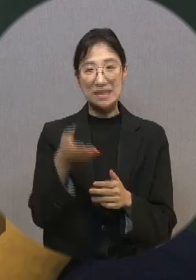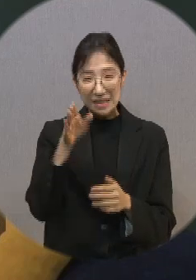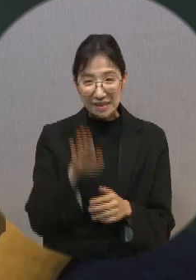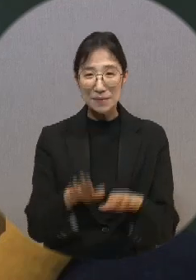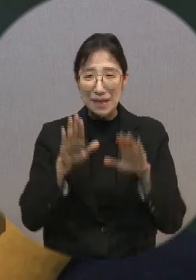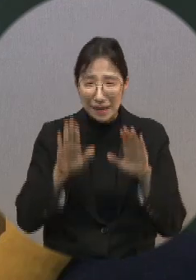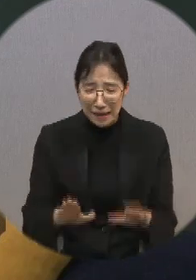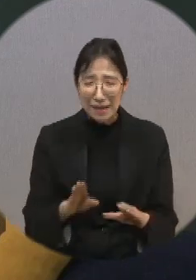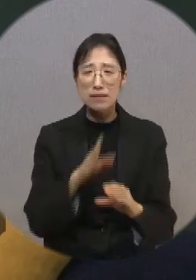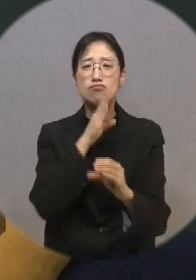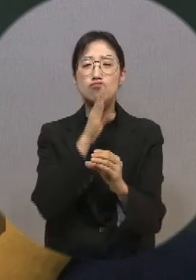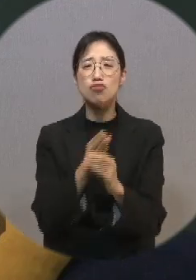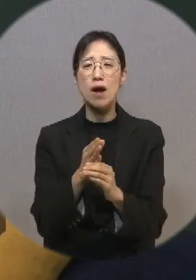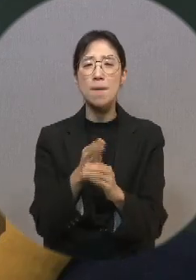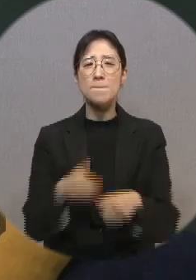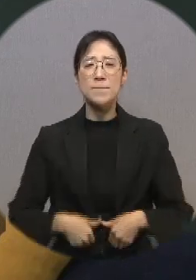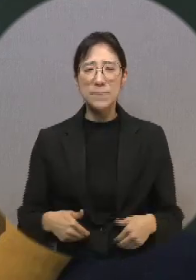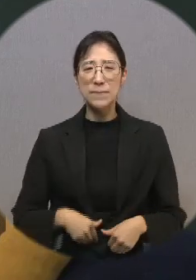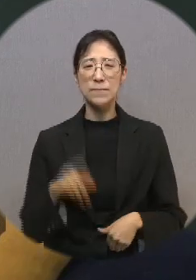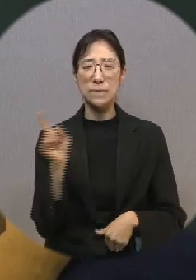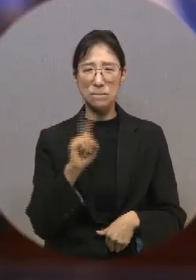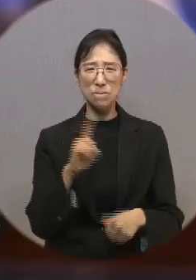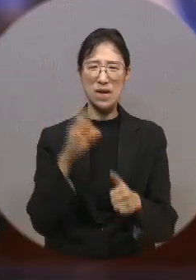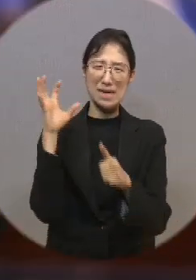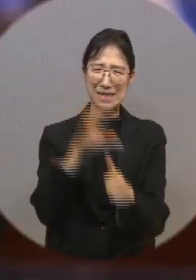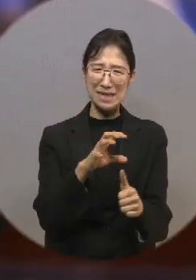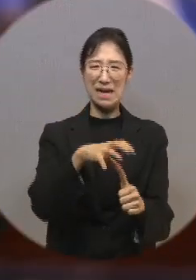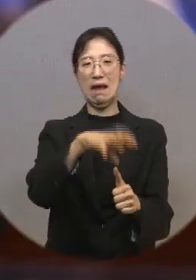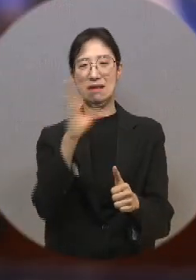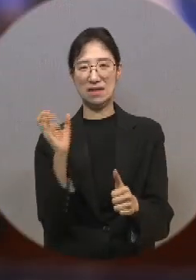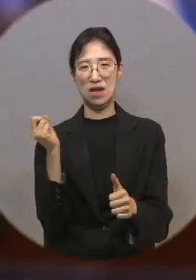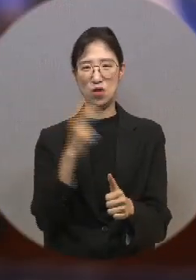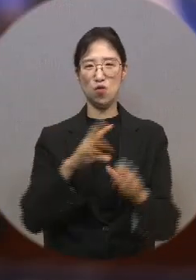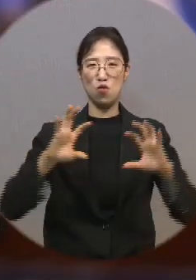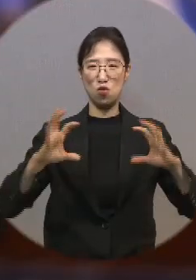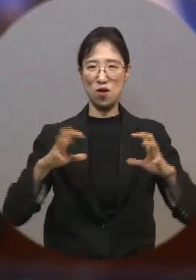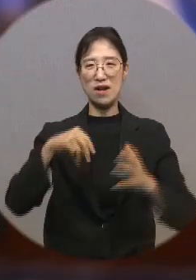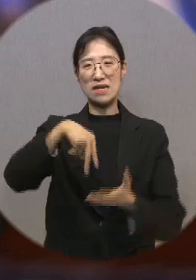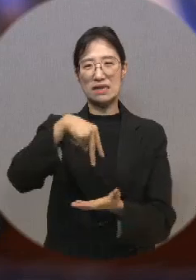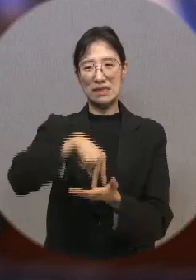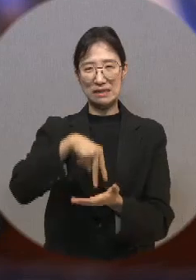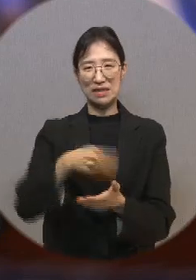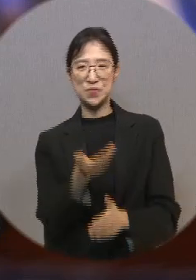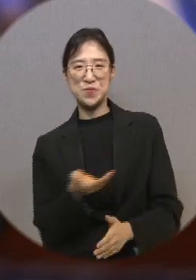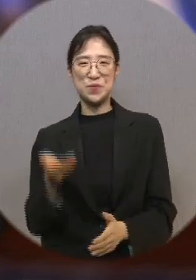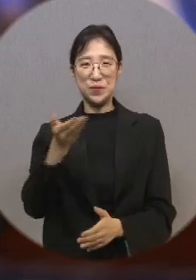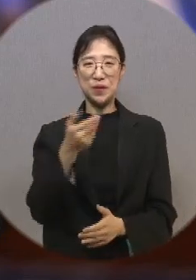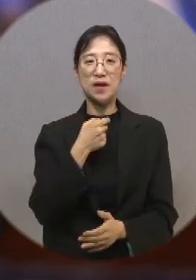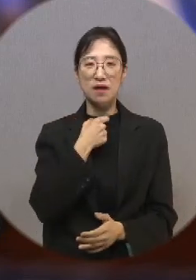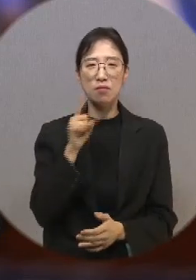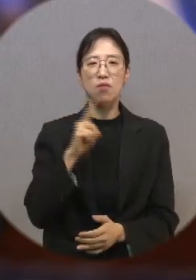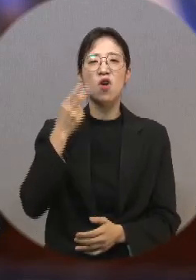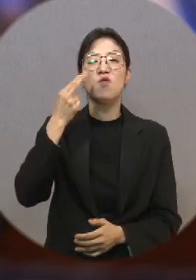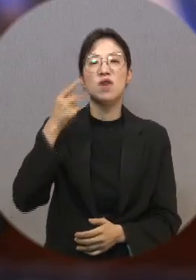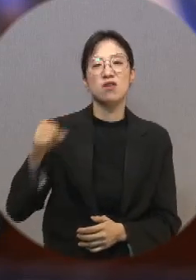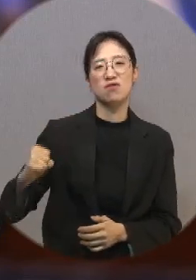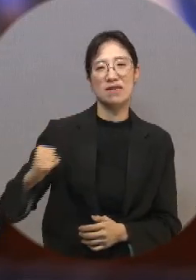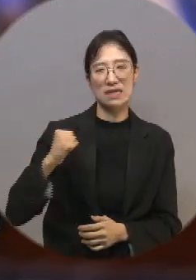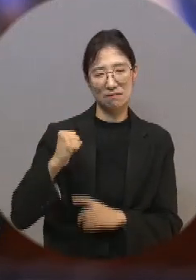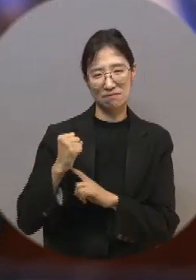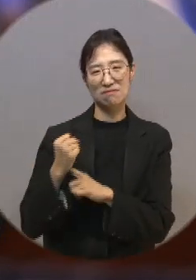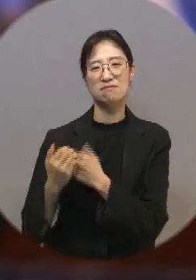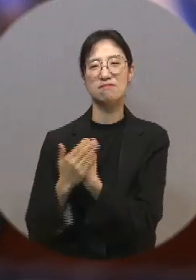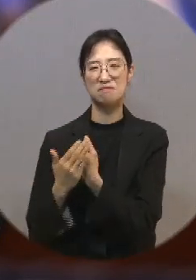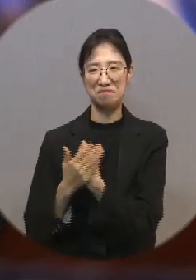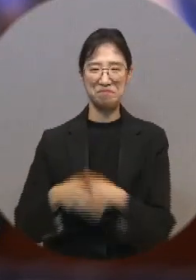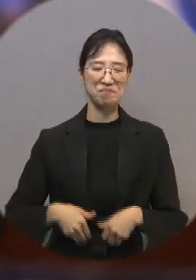불구하고 당장 북한에게 필요한 대북 제재 해제나 국제적 위신을 높이기 위해서는 이 미국의 어떤 그 힘이